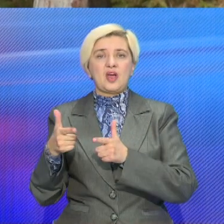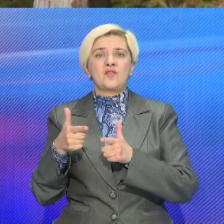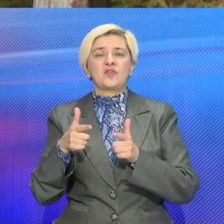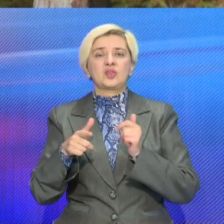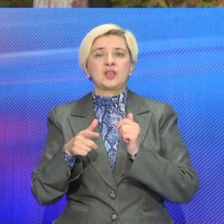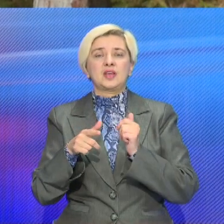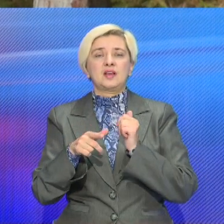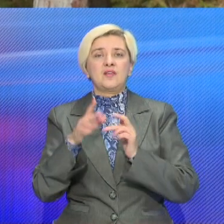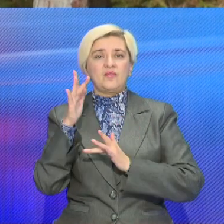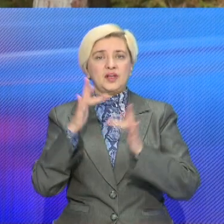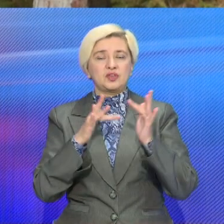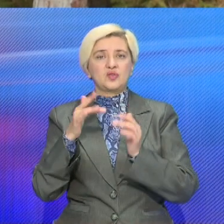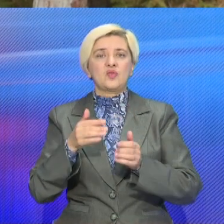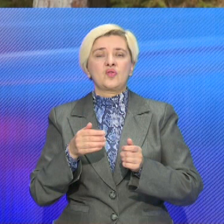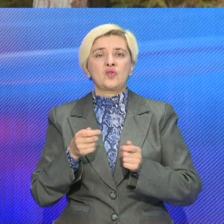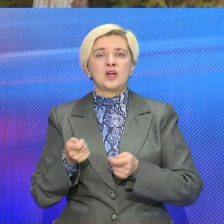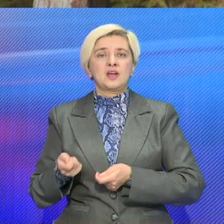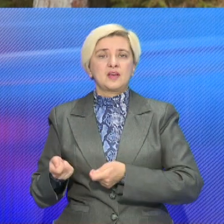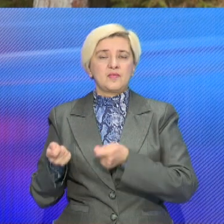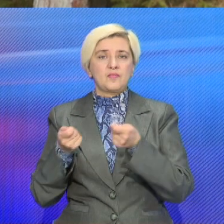заготавливают, тележка,